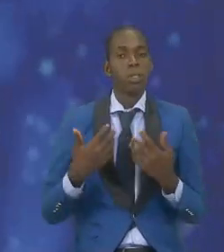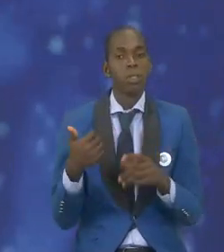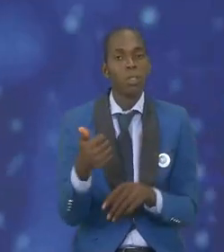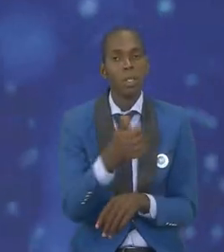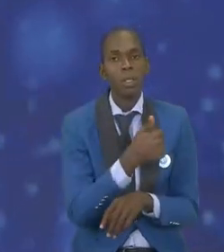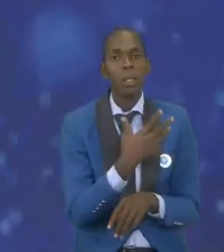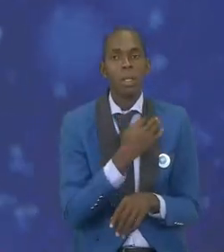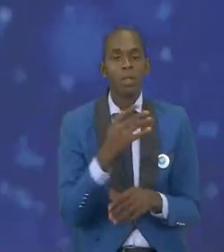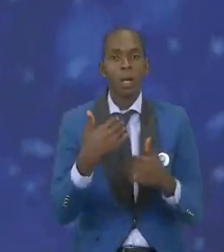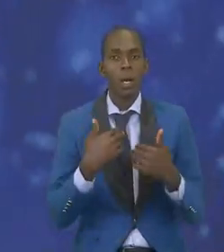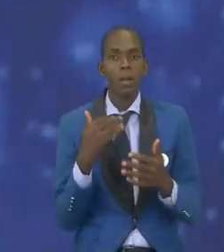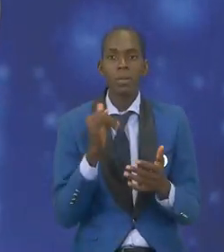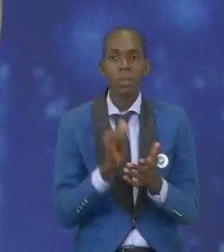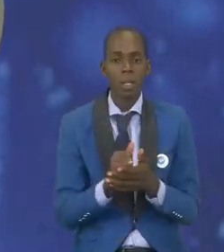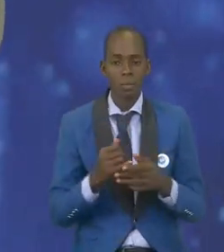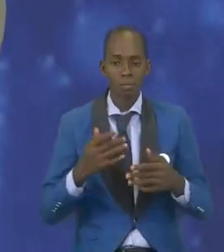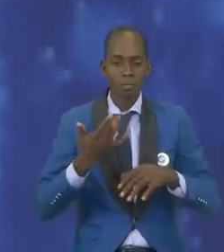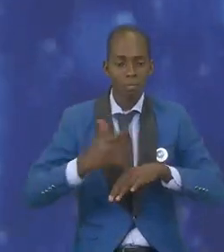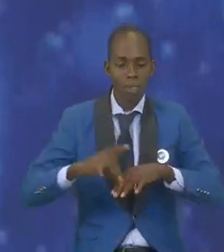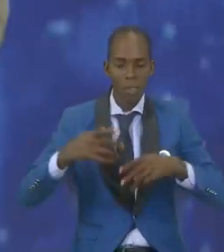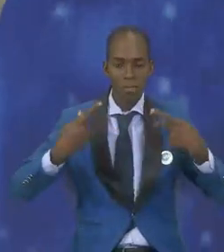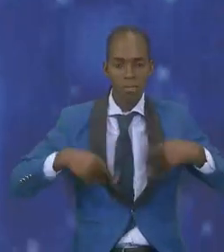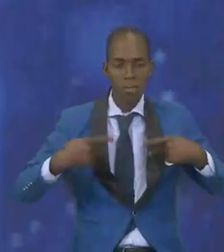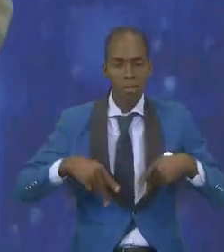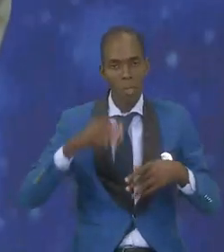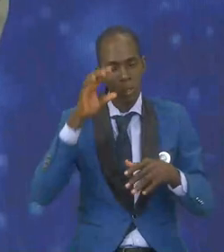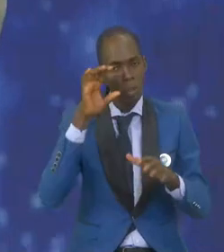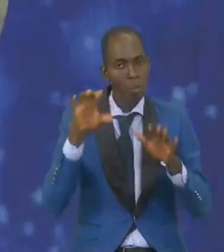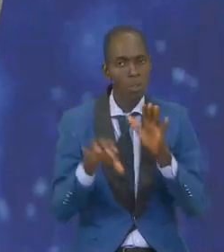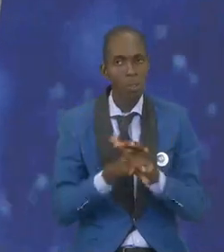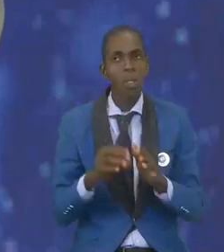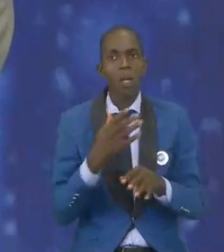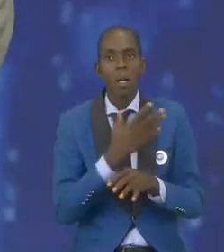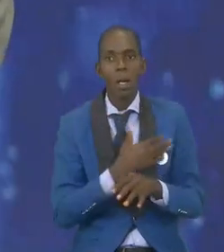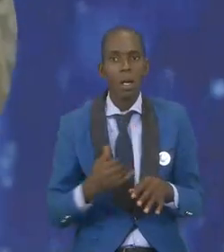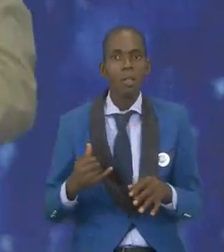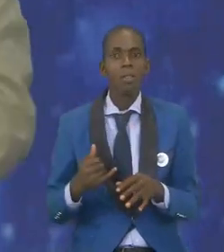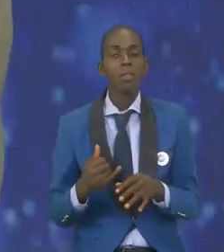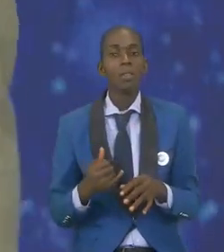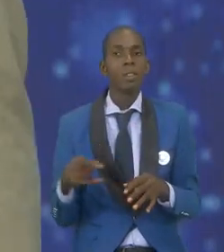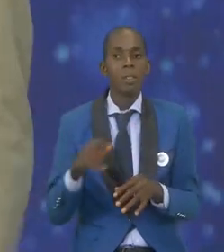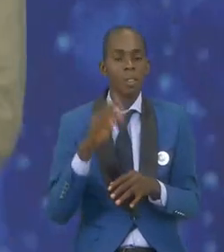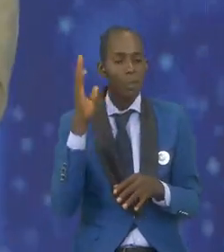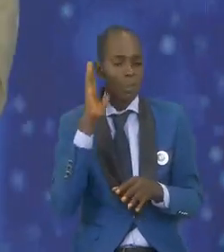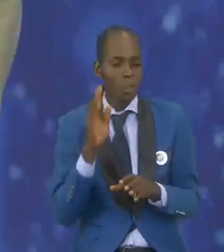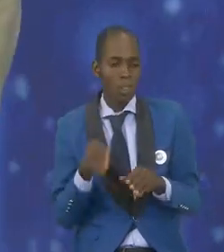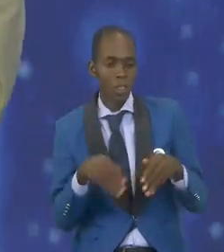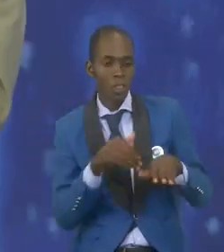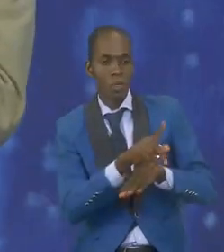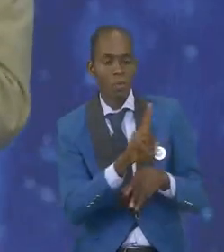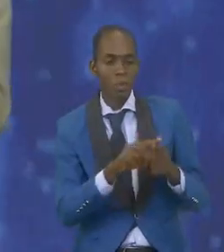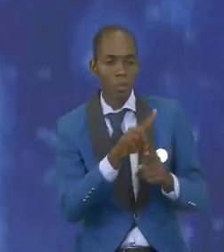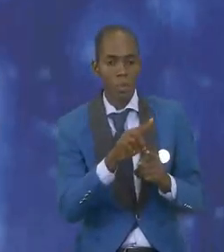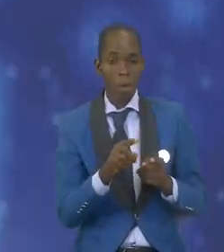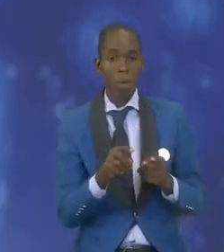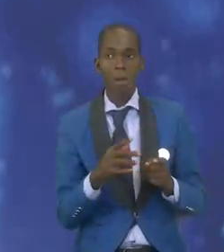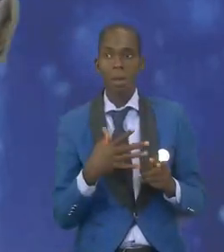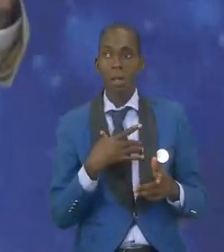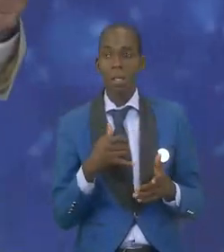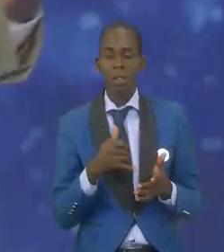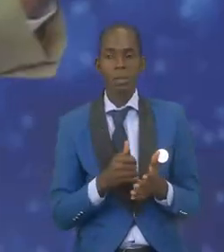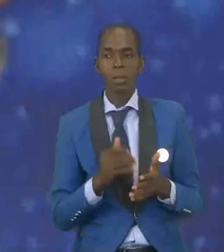lit pour exciter ta chair et tu as cette chose pornographique que tu as ouvert et ils